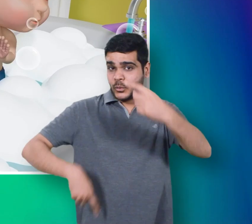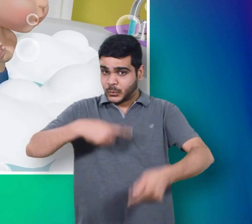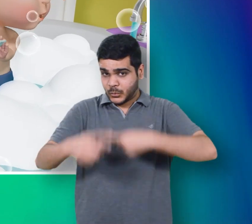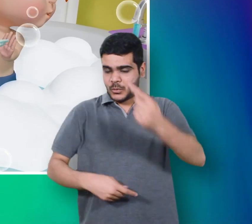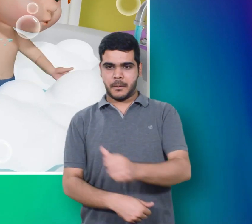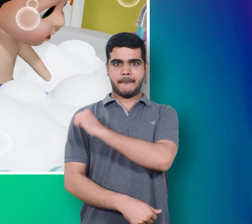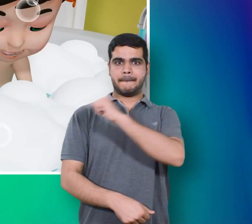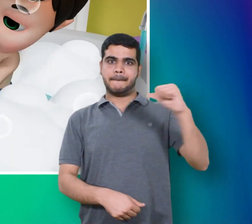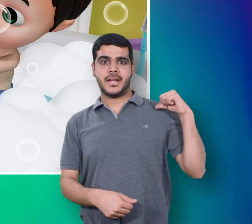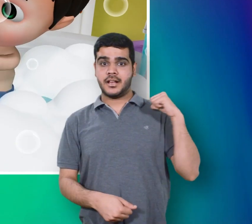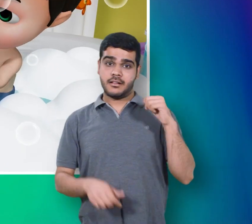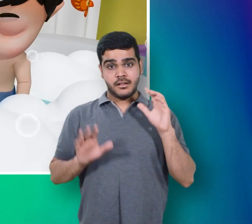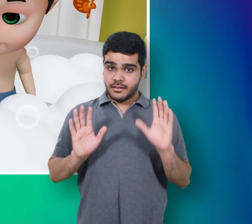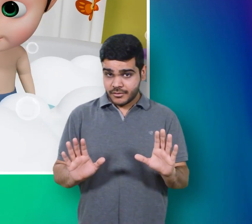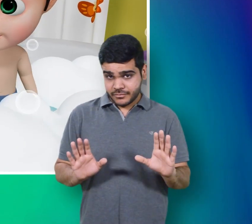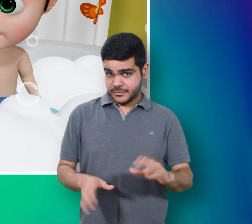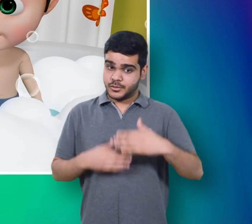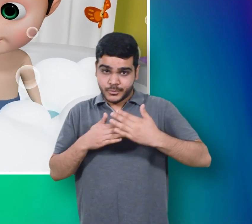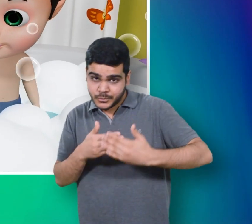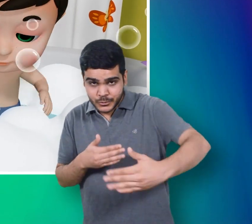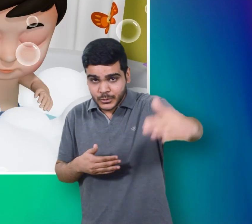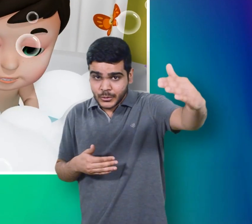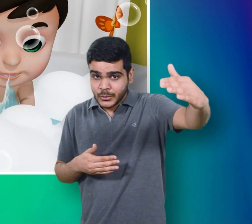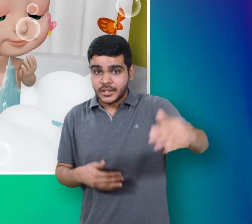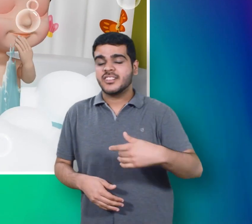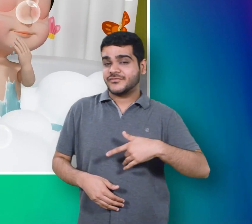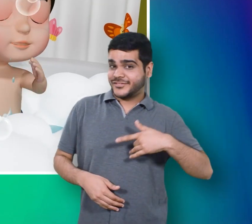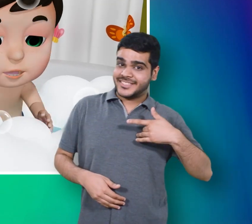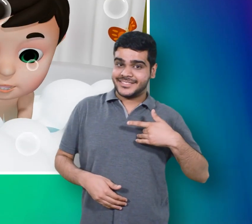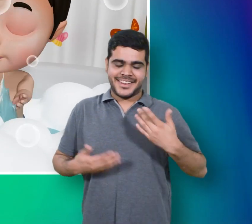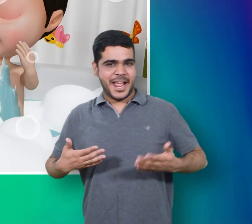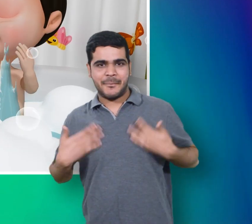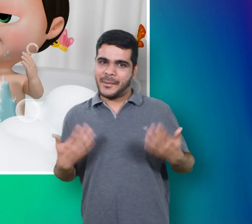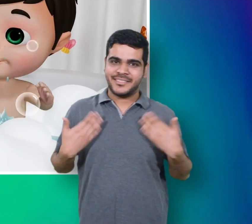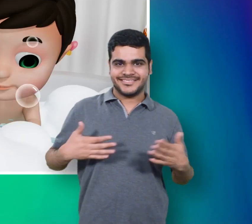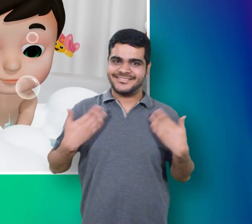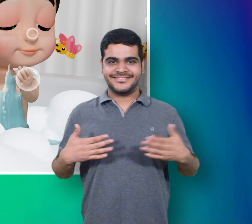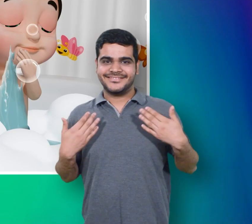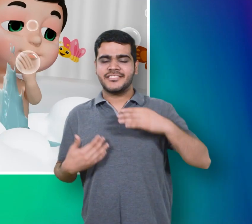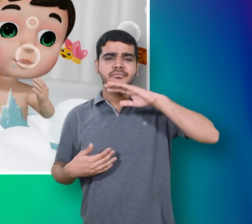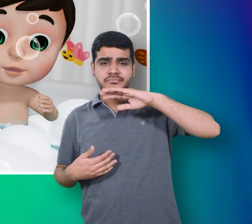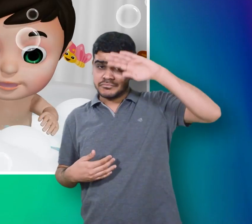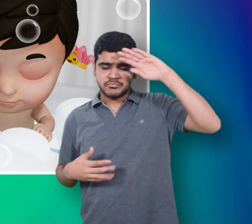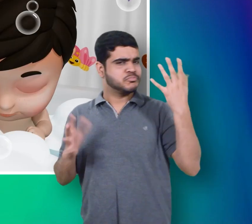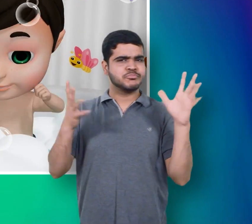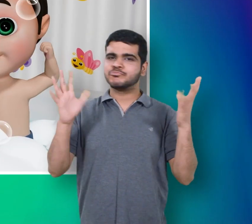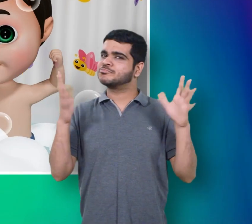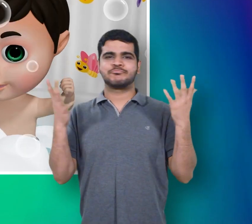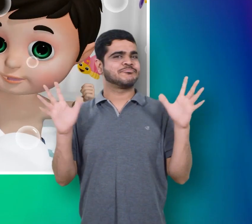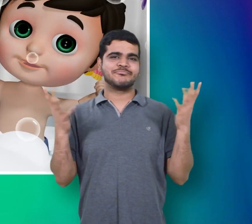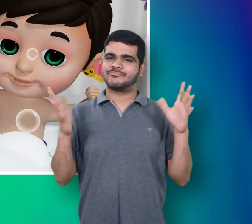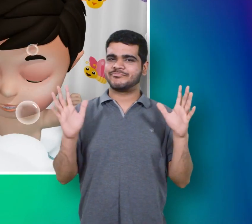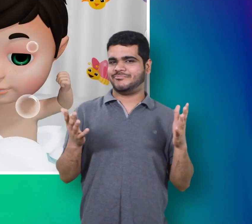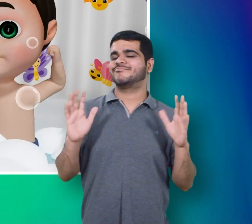रोज नहाने वाले हरदम, रोज नहाने वाले हरदम रहते हैं